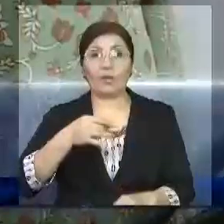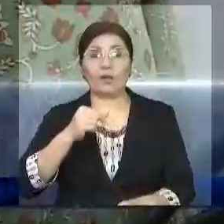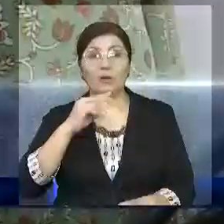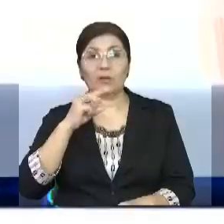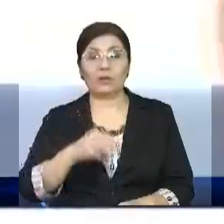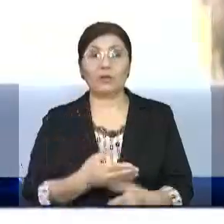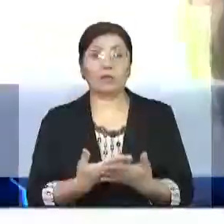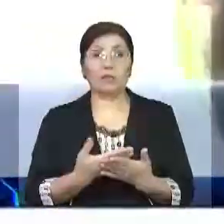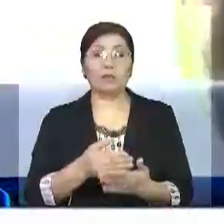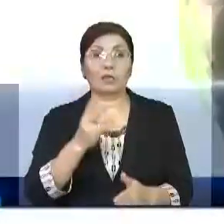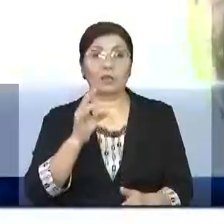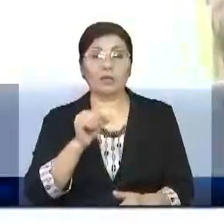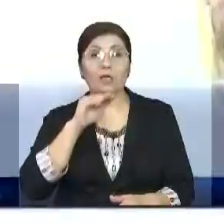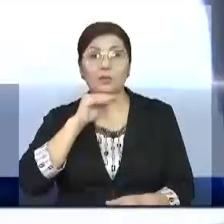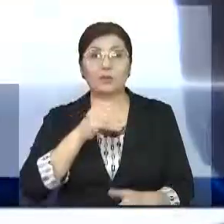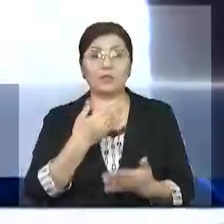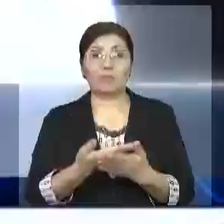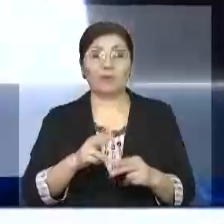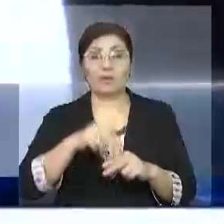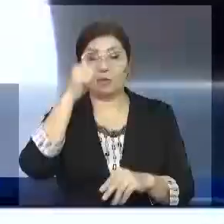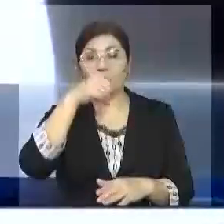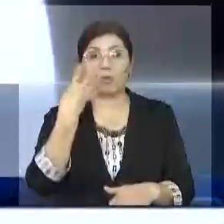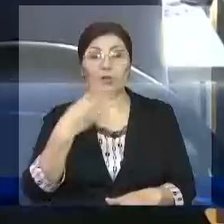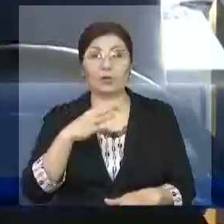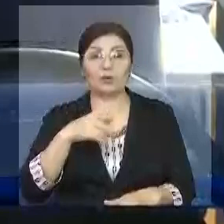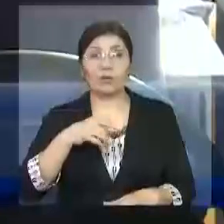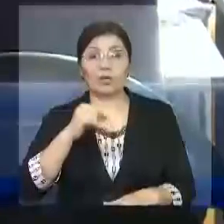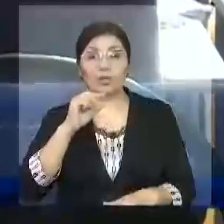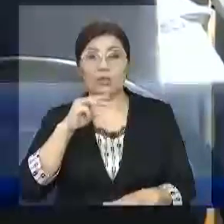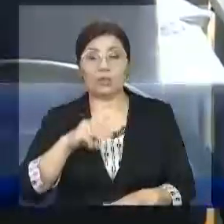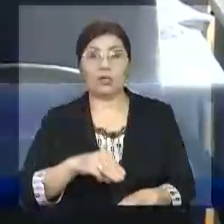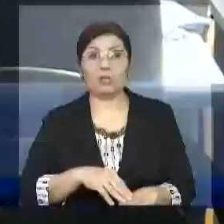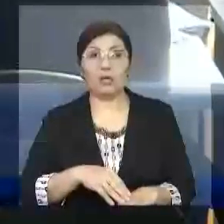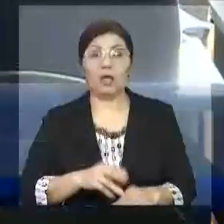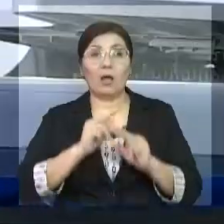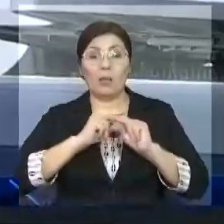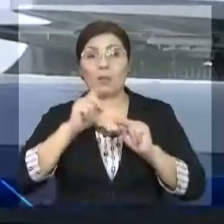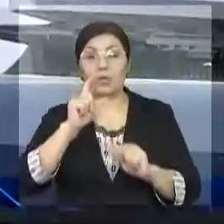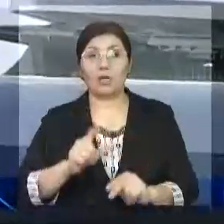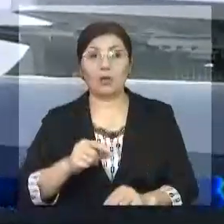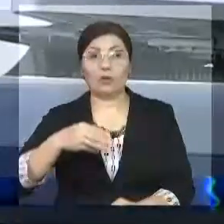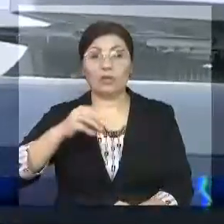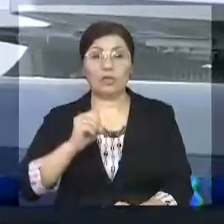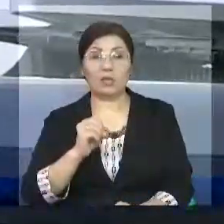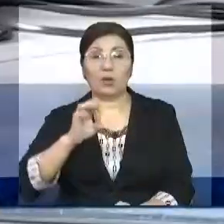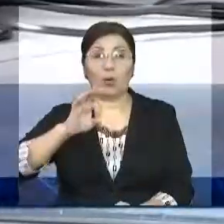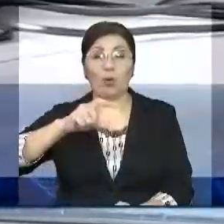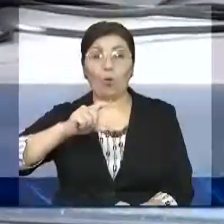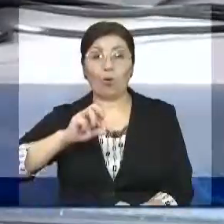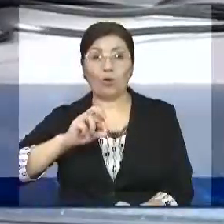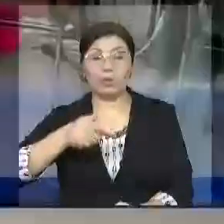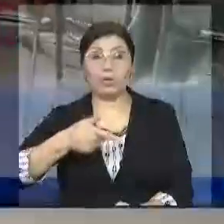необходимые в регионе специальности. В этом году будет 40 грантов по таким профессиям, как педагог, теолог и по специальностям в сфере водных